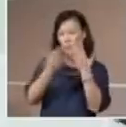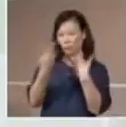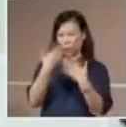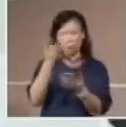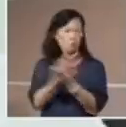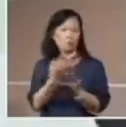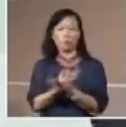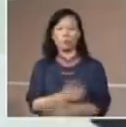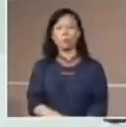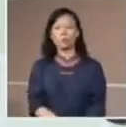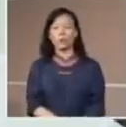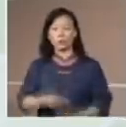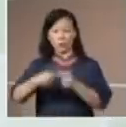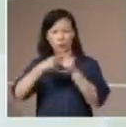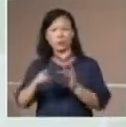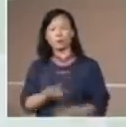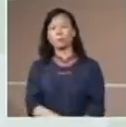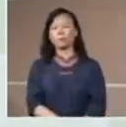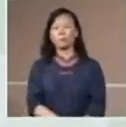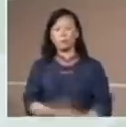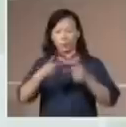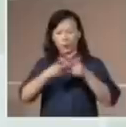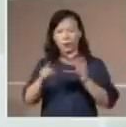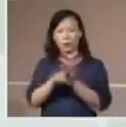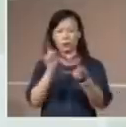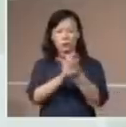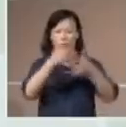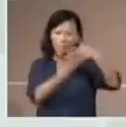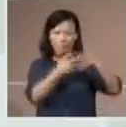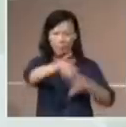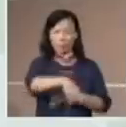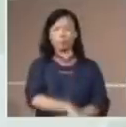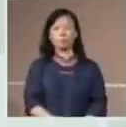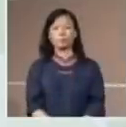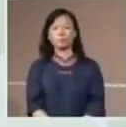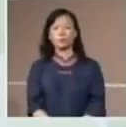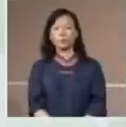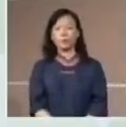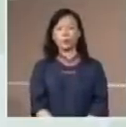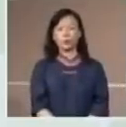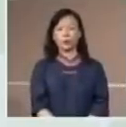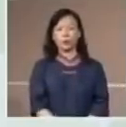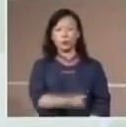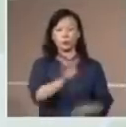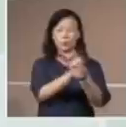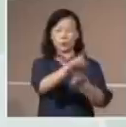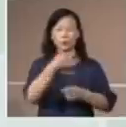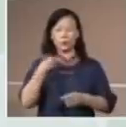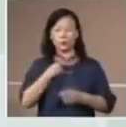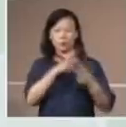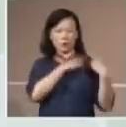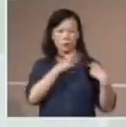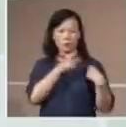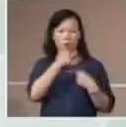楚，我想这是第一点。第二点就是讲，我讲咱对美国啊，咱知影这个啊，蔡委员一开始